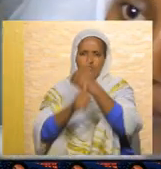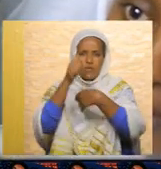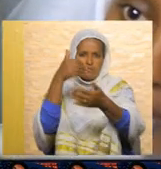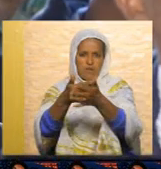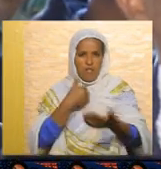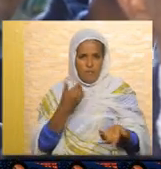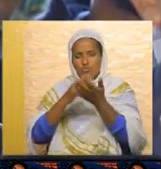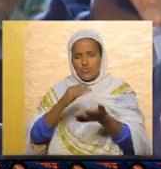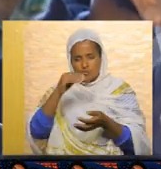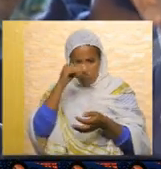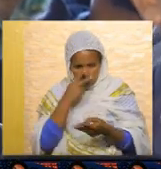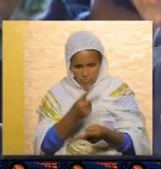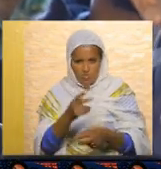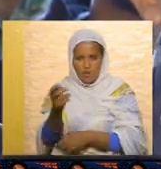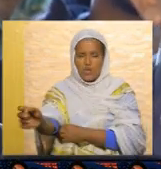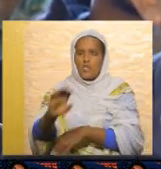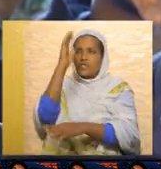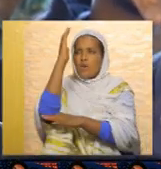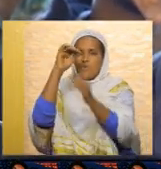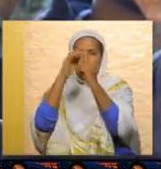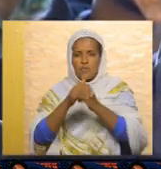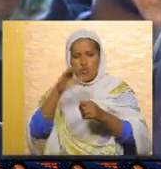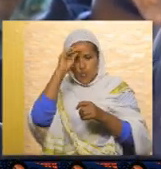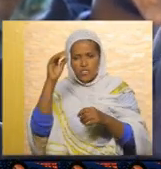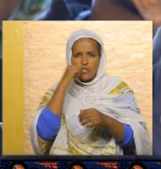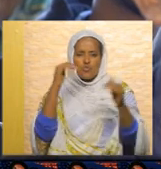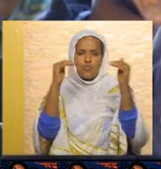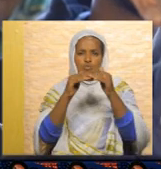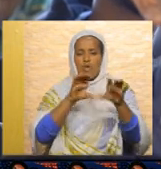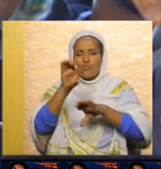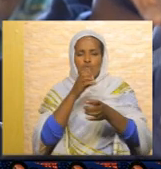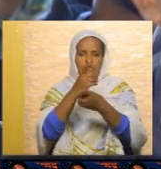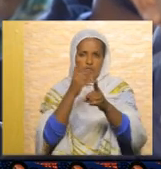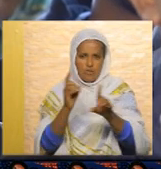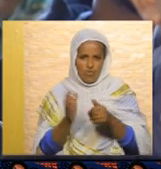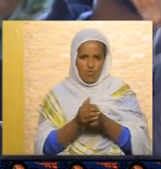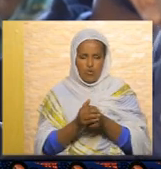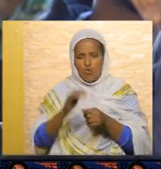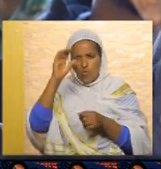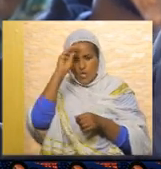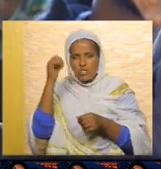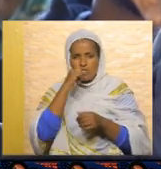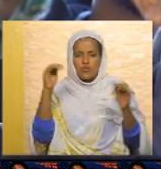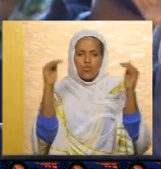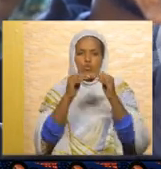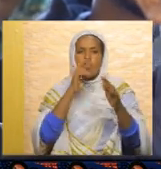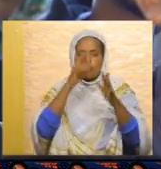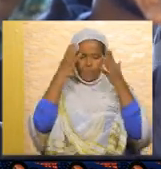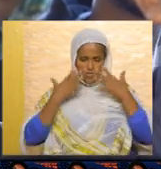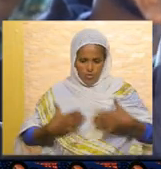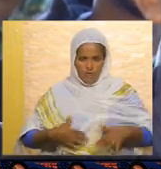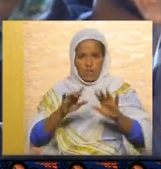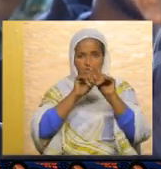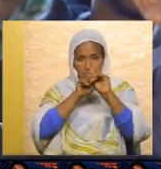ወደ ሃይማኖቱ ስንመጣ እግዚአብሔር አምላክ ወንድና ሴትን እኩል አድርጎ ነው የፈጠረ። ወንድና ሴት እኩል ናቸው በሰውነታቸው።